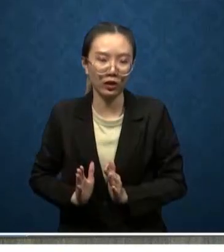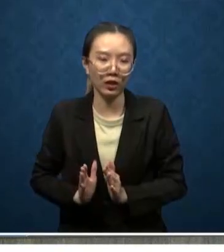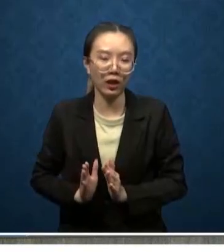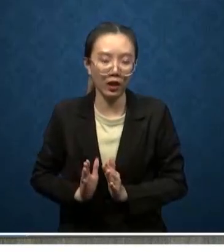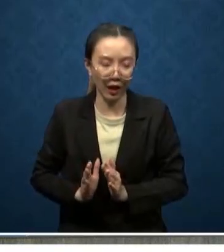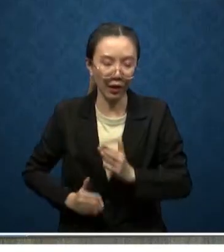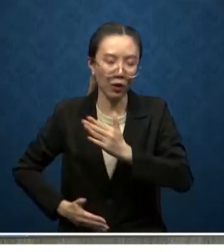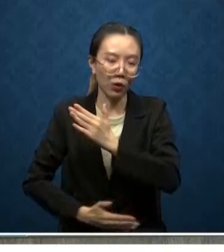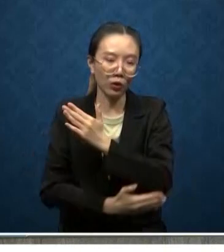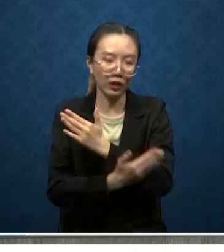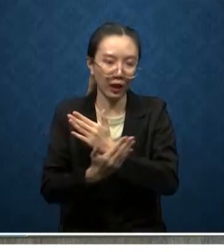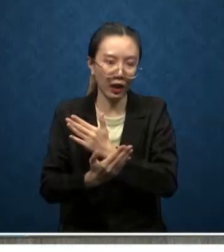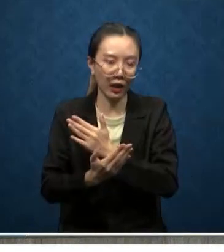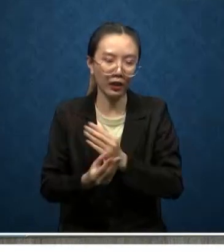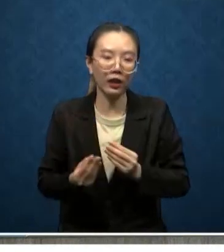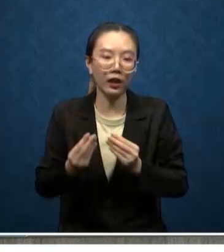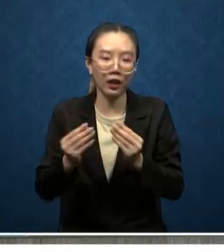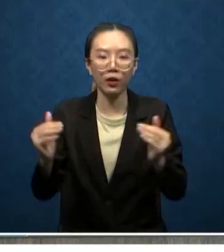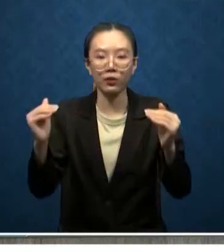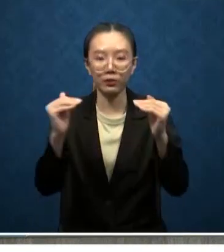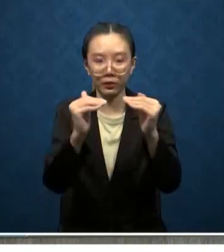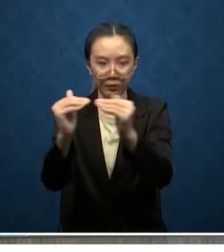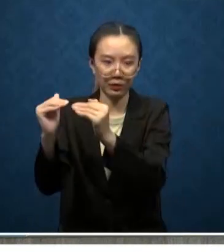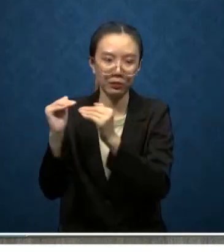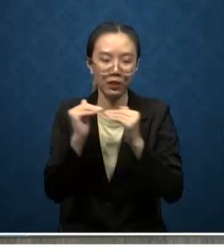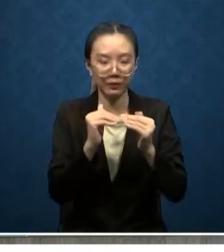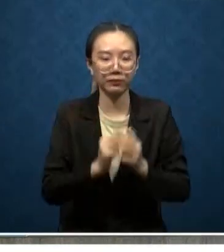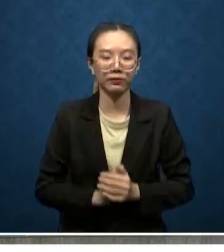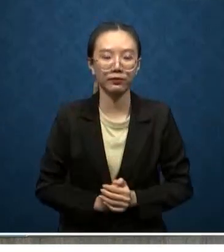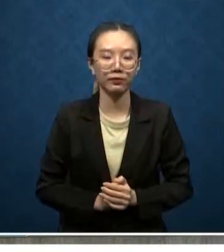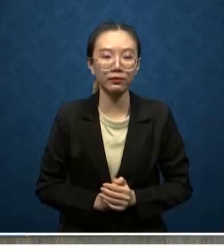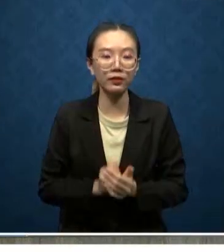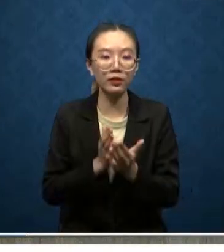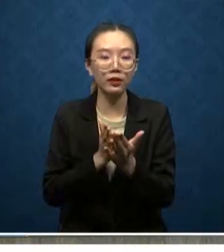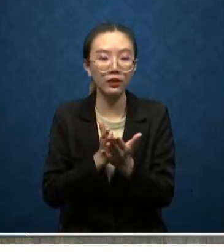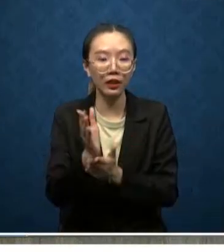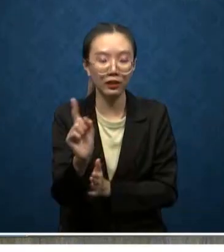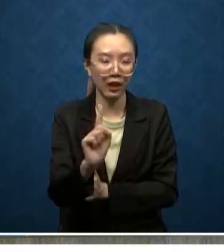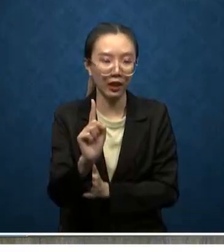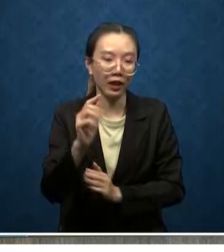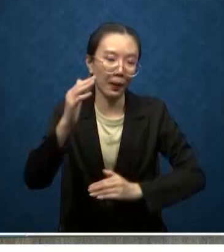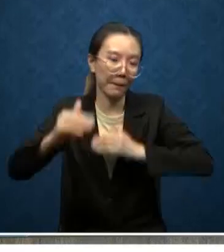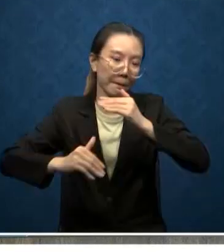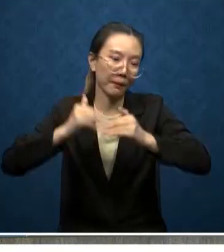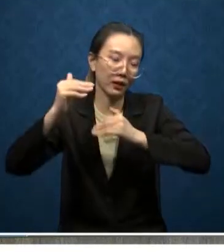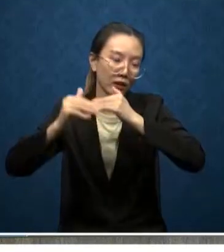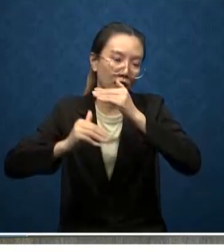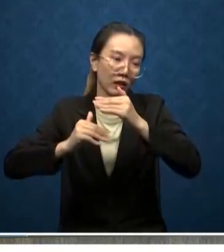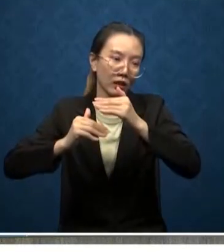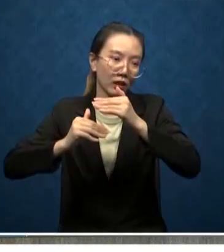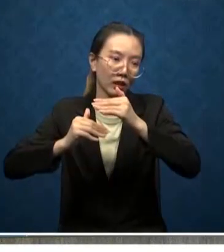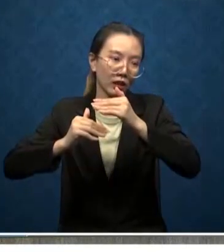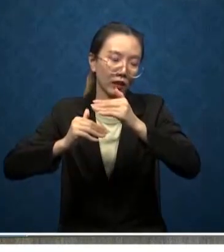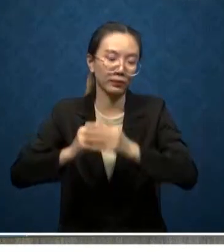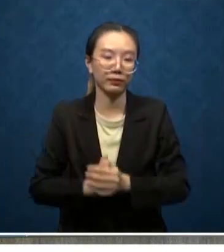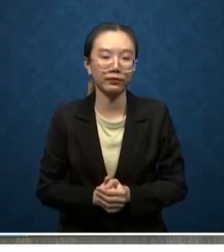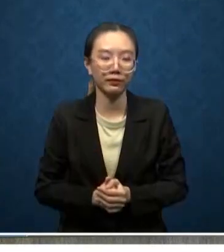โอกาสและความเสมอภาคทางสังคมด้านการสร้างการเติบโต